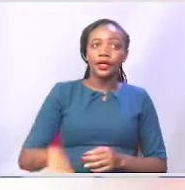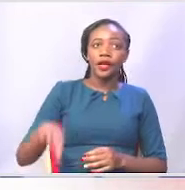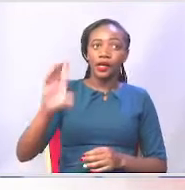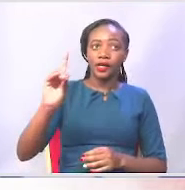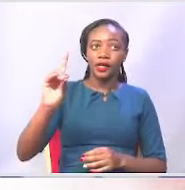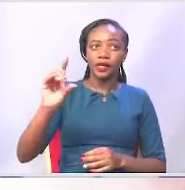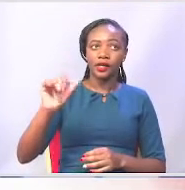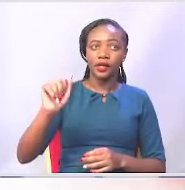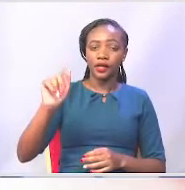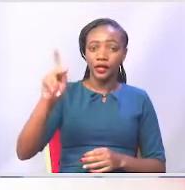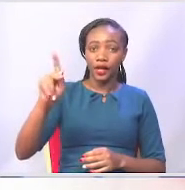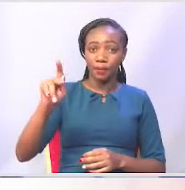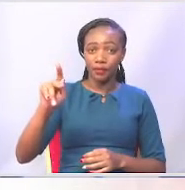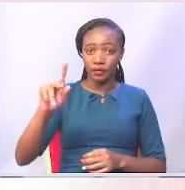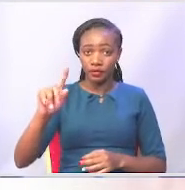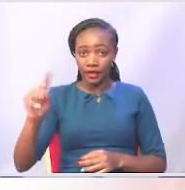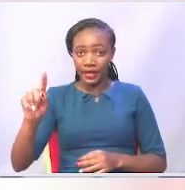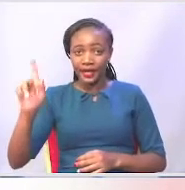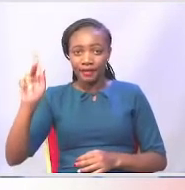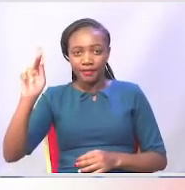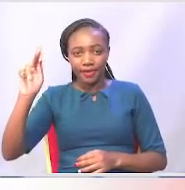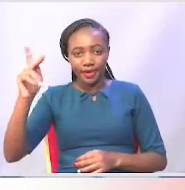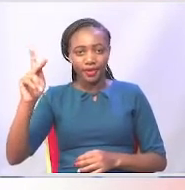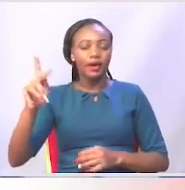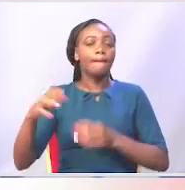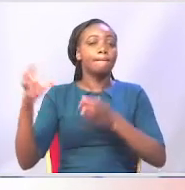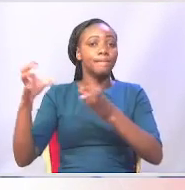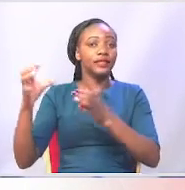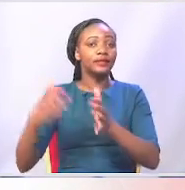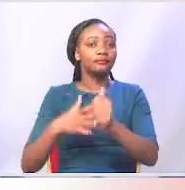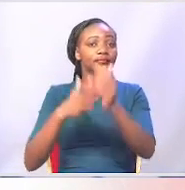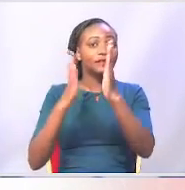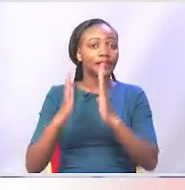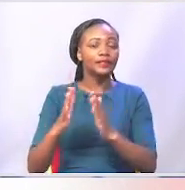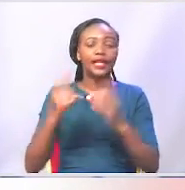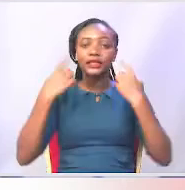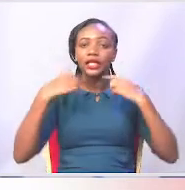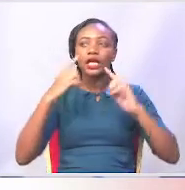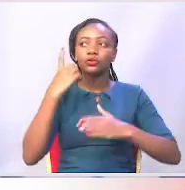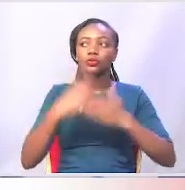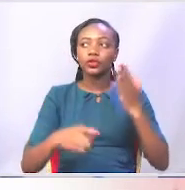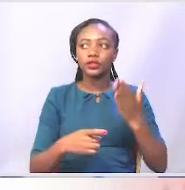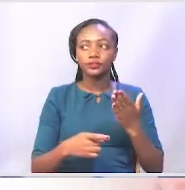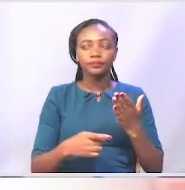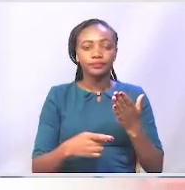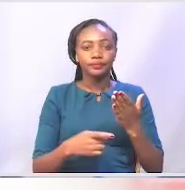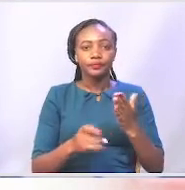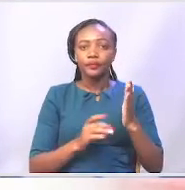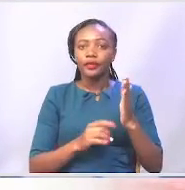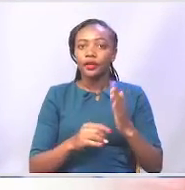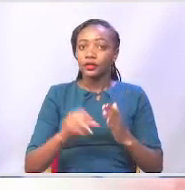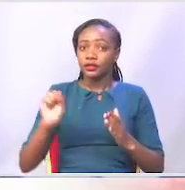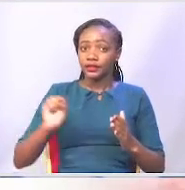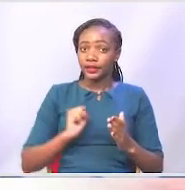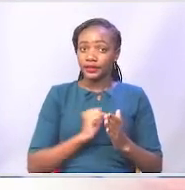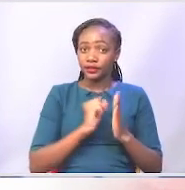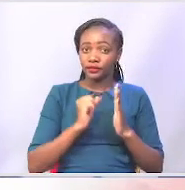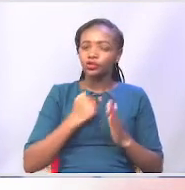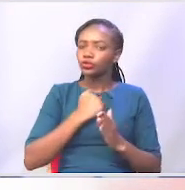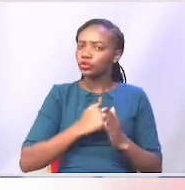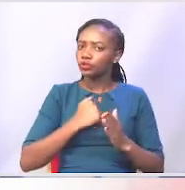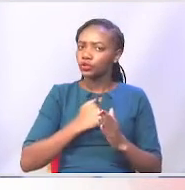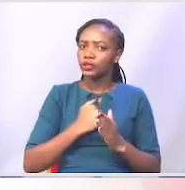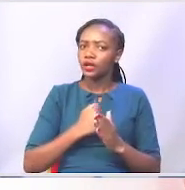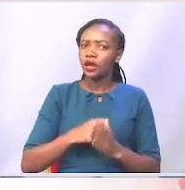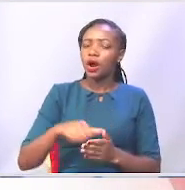Kenya kinachozinduliwa ama kilichozinduliwa hivi majuzi kimetangaza kumsimamisha mgombea wa kiti cha useneta wa Bungoma